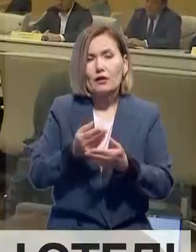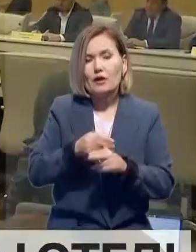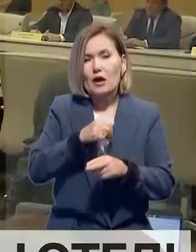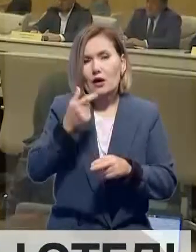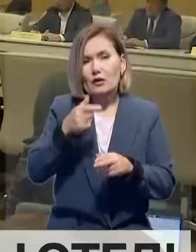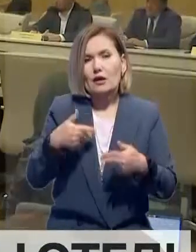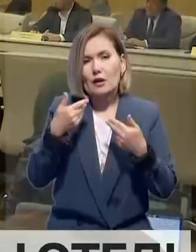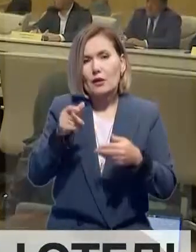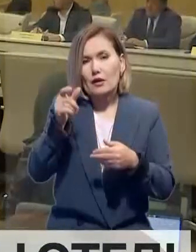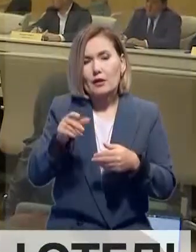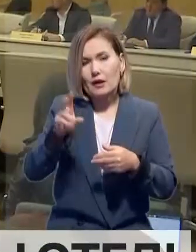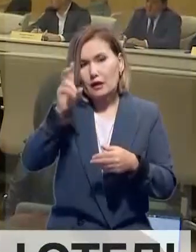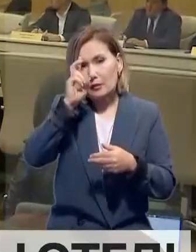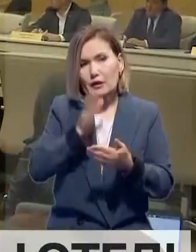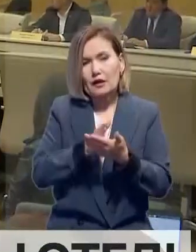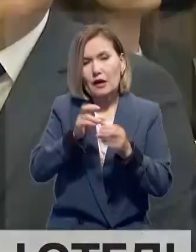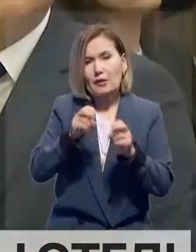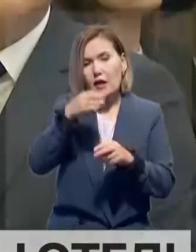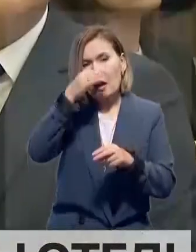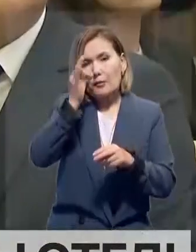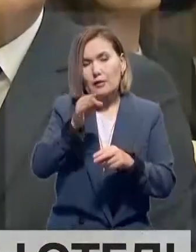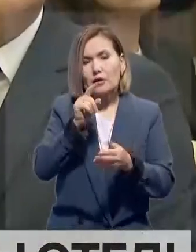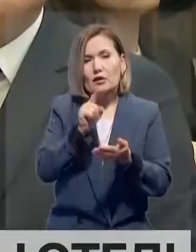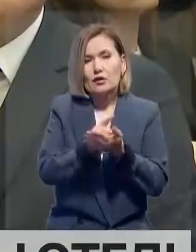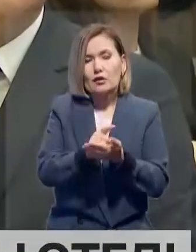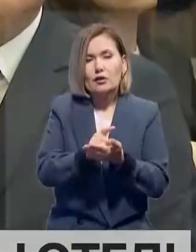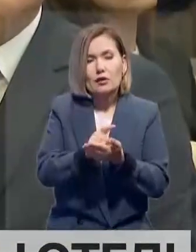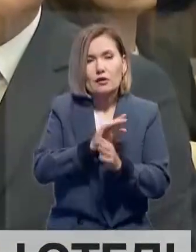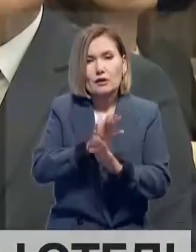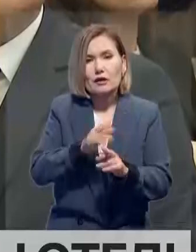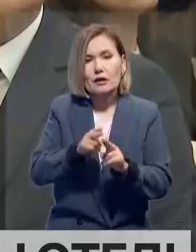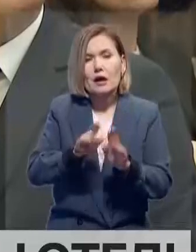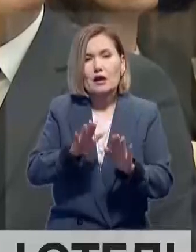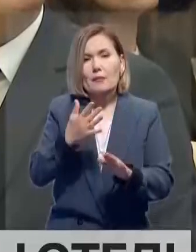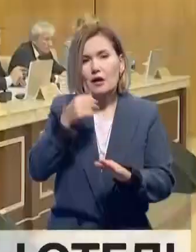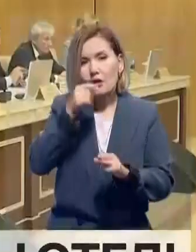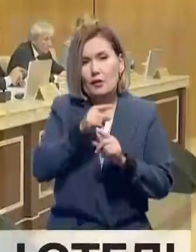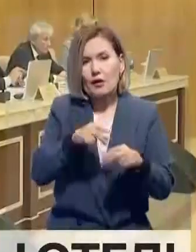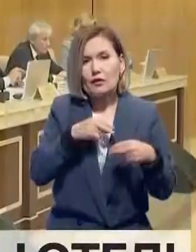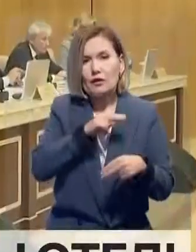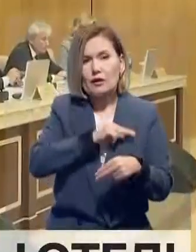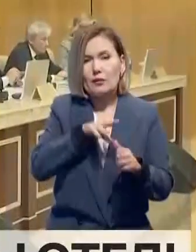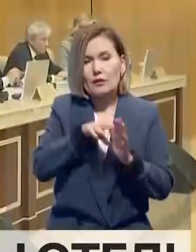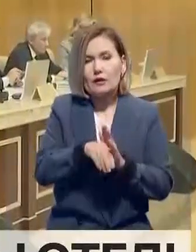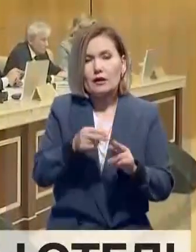өзі ұсынған үміткердің мемлекеттік қызметтегі тәжірибесі міндетті емес. Тек 5 жыл еңбек өтілі, оның ішінде штат саны 50